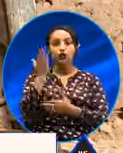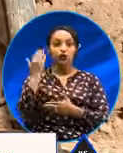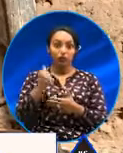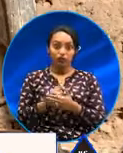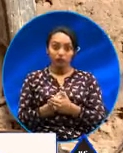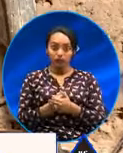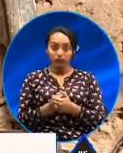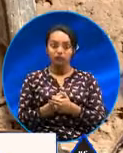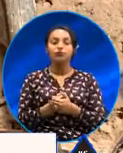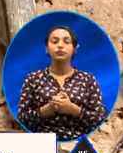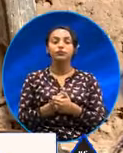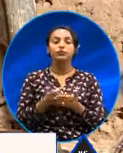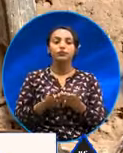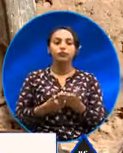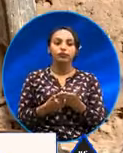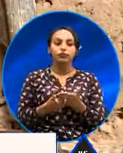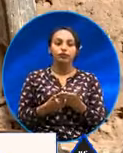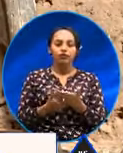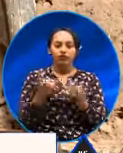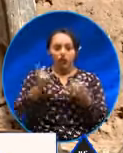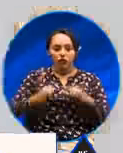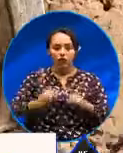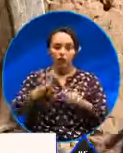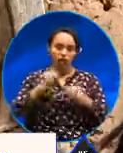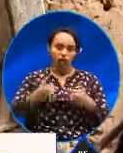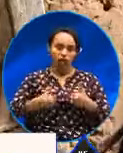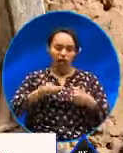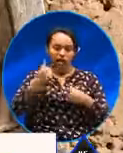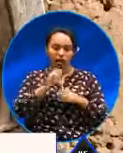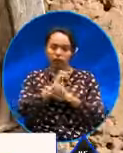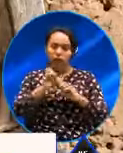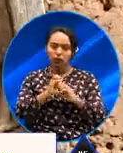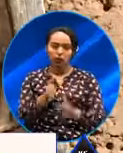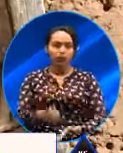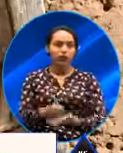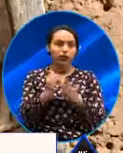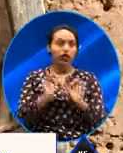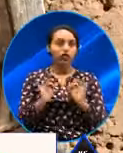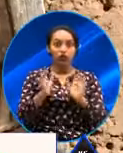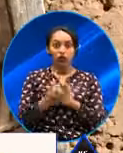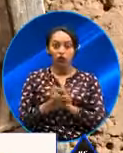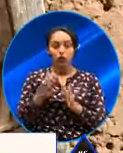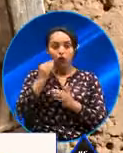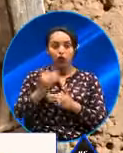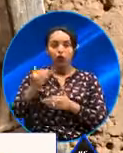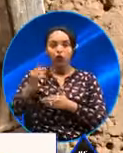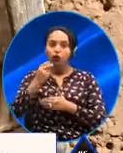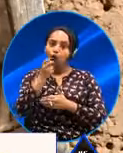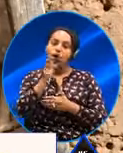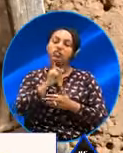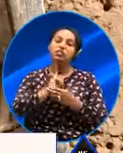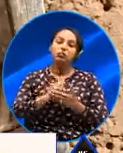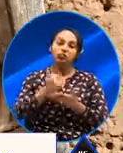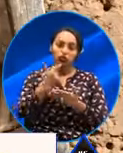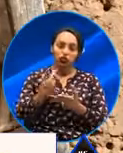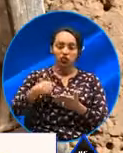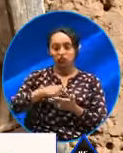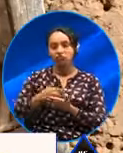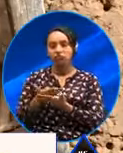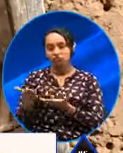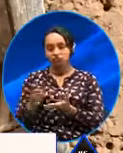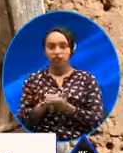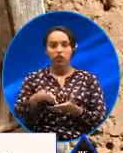ነበረ። ታመው እዚሁ ድነው ይኸው አሁንም እዚሁ ነው ያሉት። ሌላ ማንም የሚረዳቸው የለም። ያው ጎረቤት ነው ውሃ ሲጠማቸው ምችለው